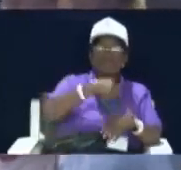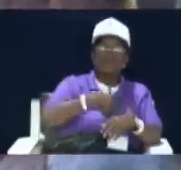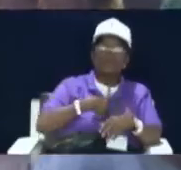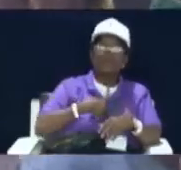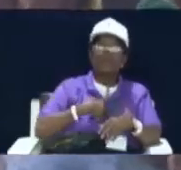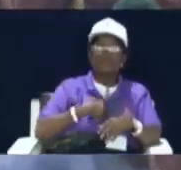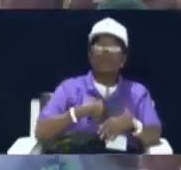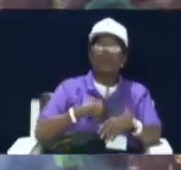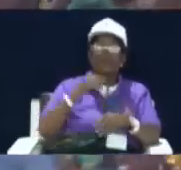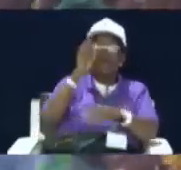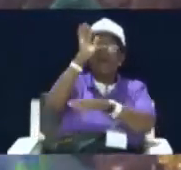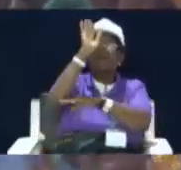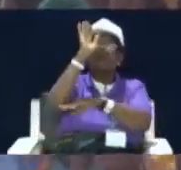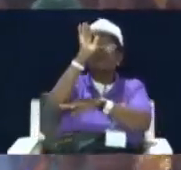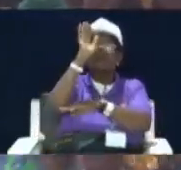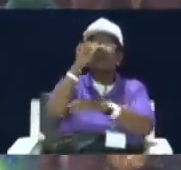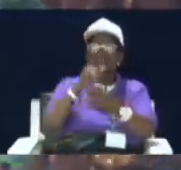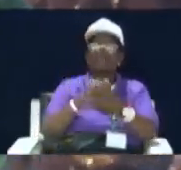Lọ́sàn-án gangan á dára fún yín.